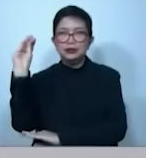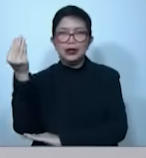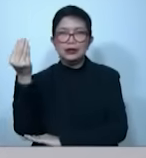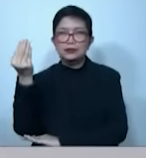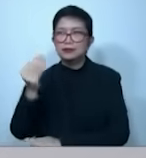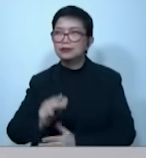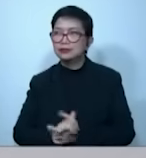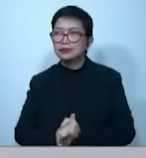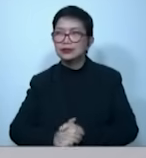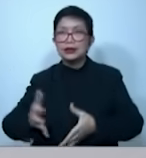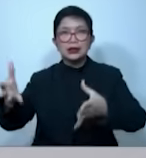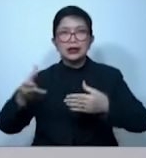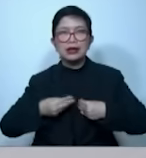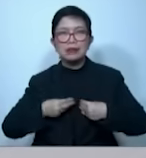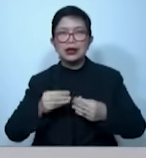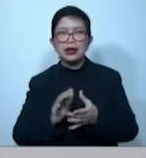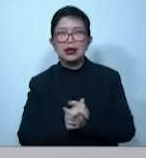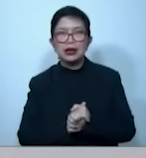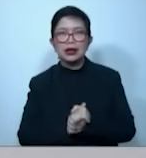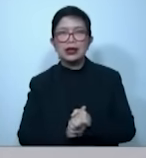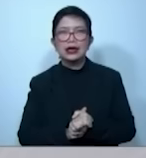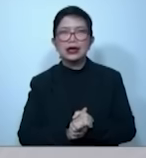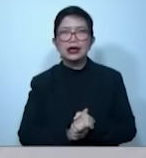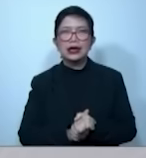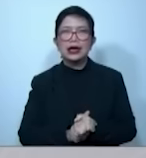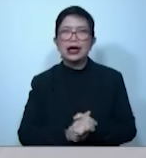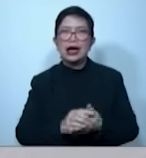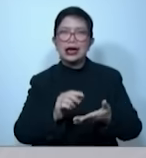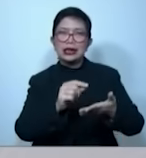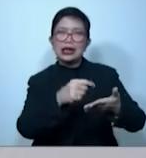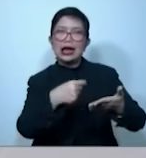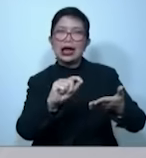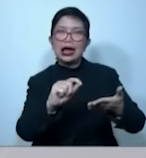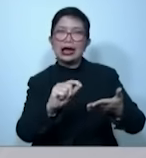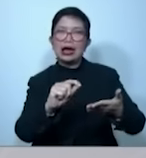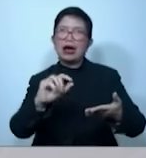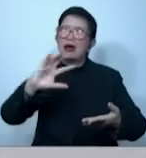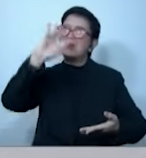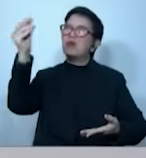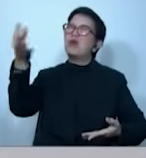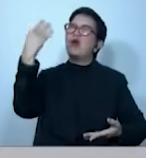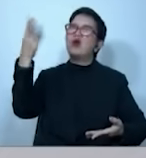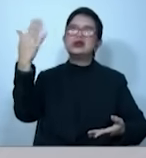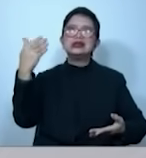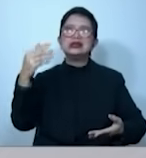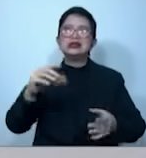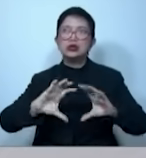menerima indeks polusi tertinggi di dunia Bagaimana dengan anggaran